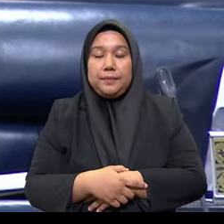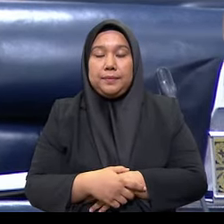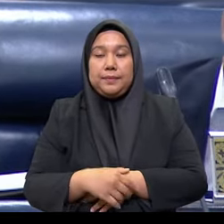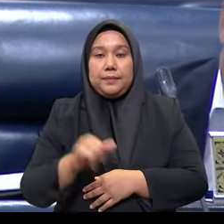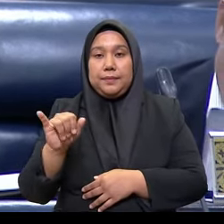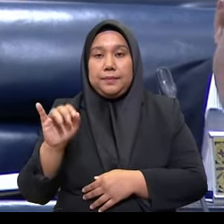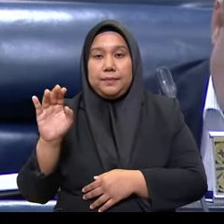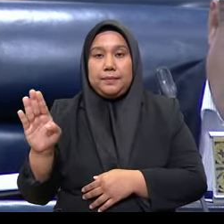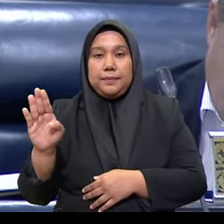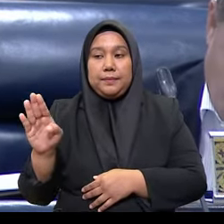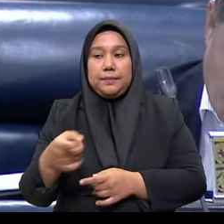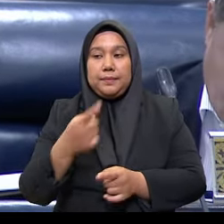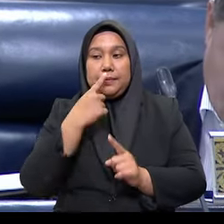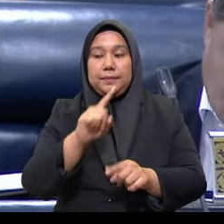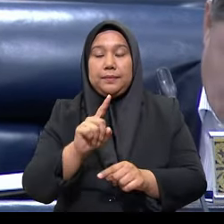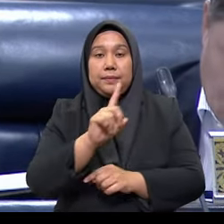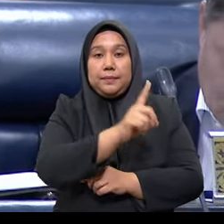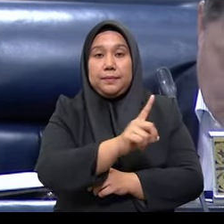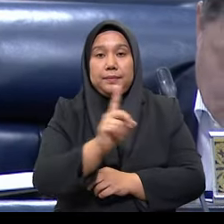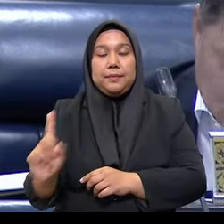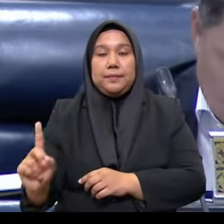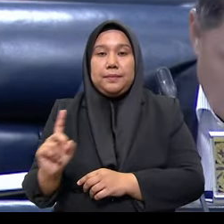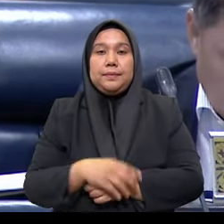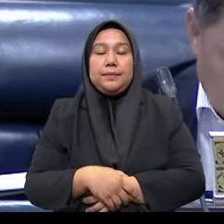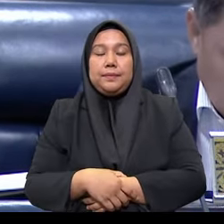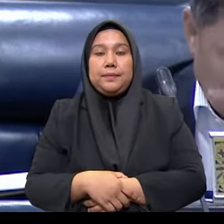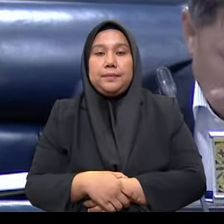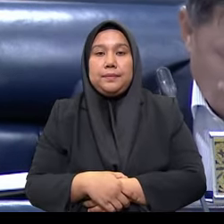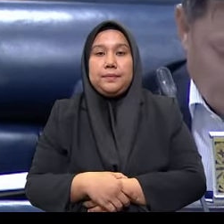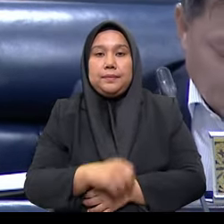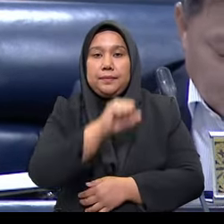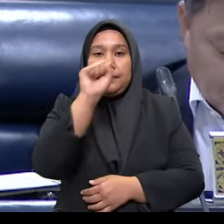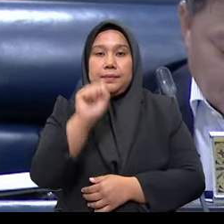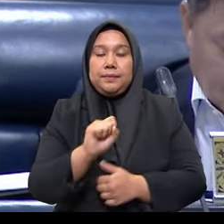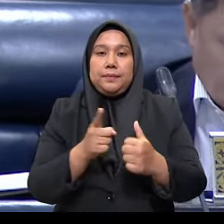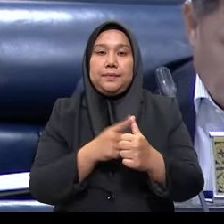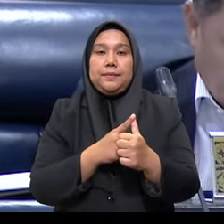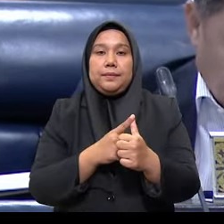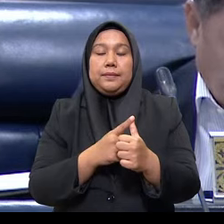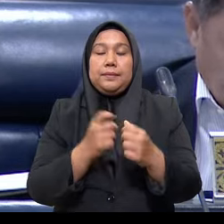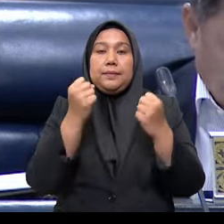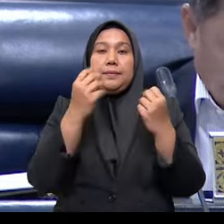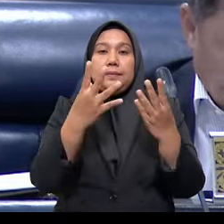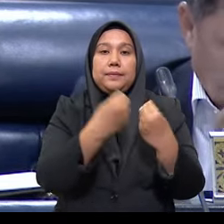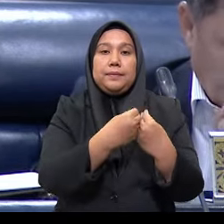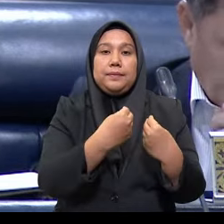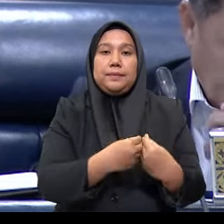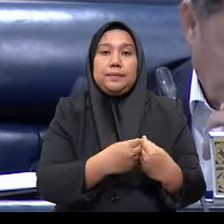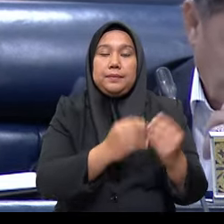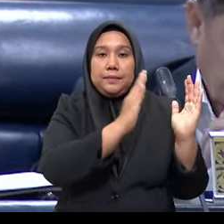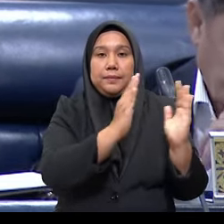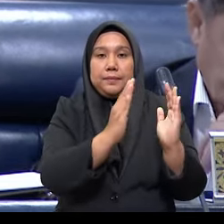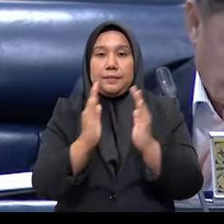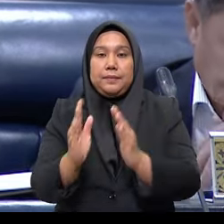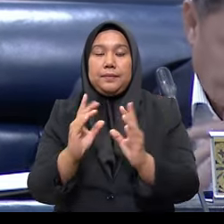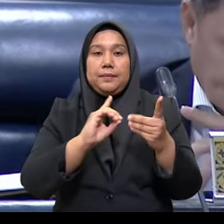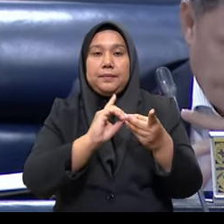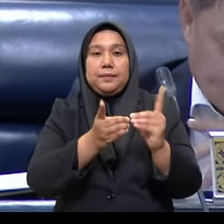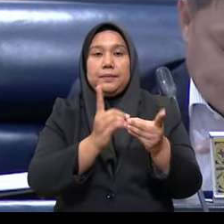berhormat, yang mana saya akan menjawab satu persatu. Soalan pertama, berapa jumlah perpustakaan